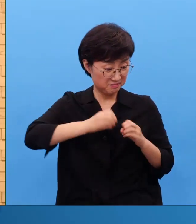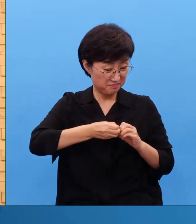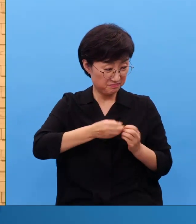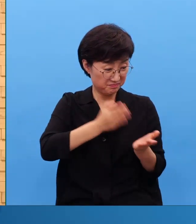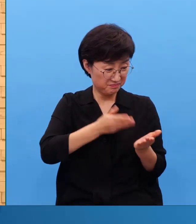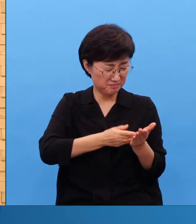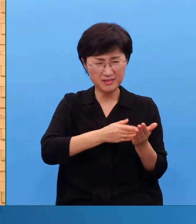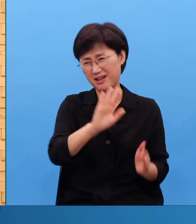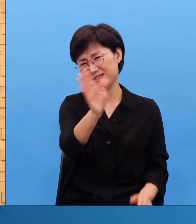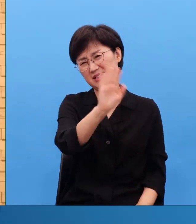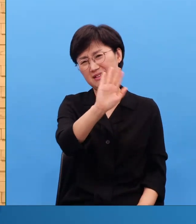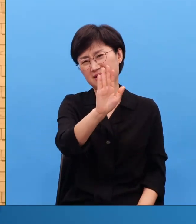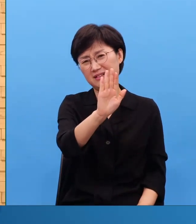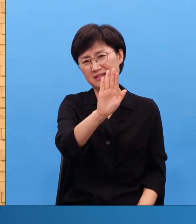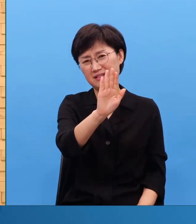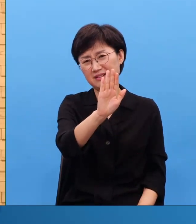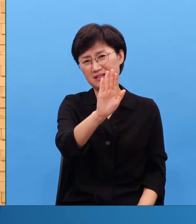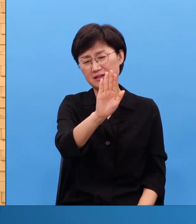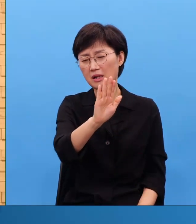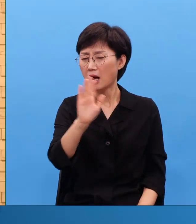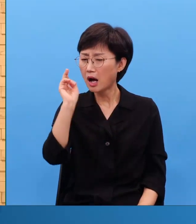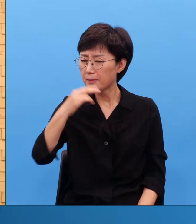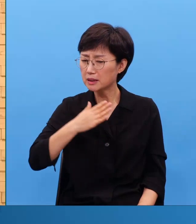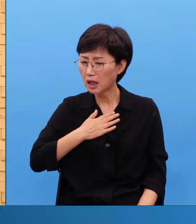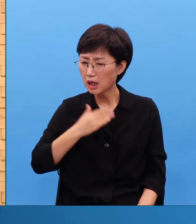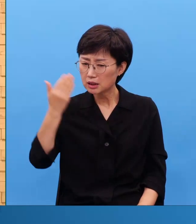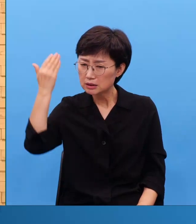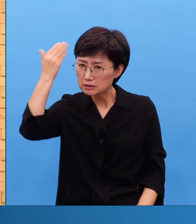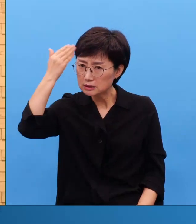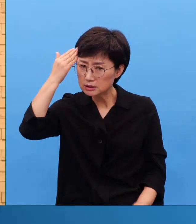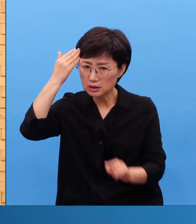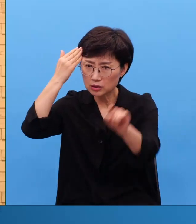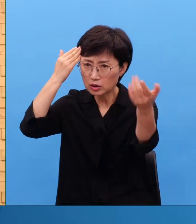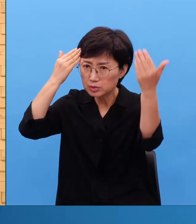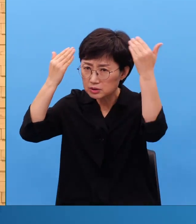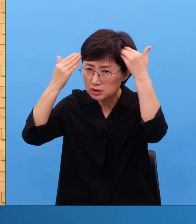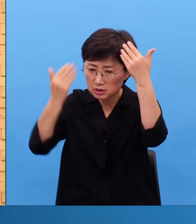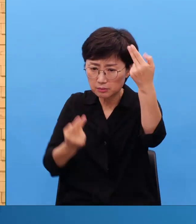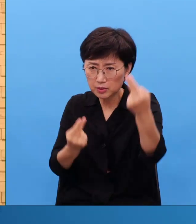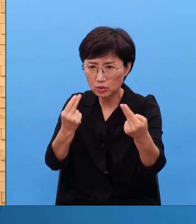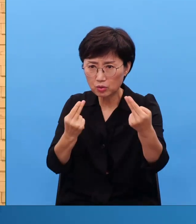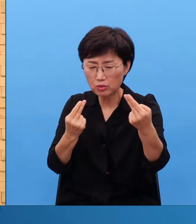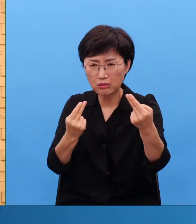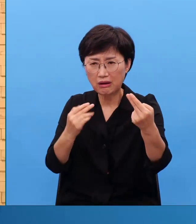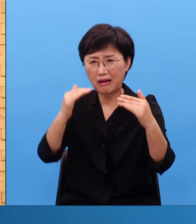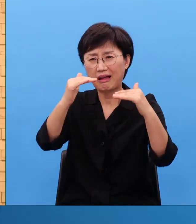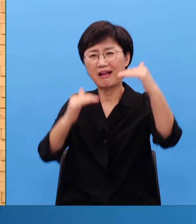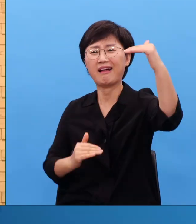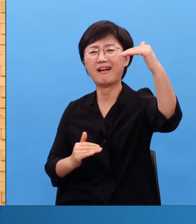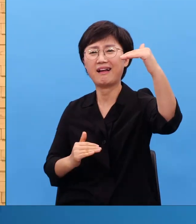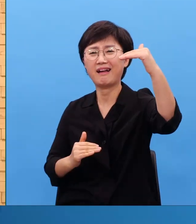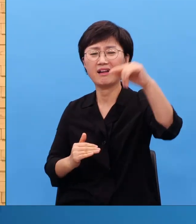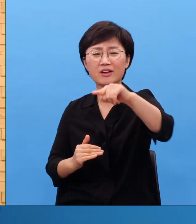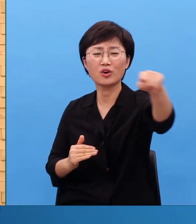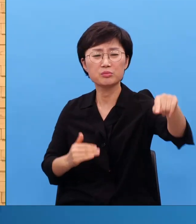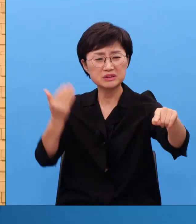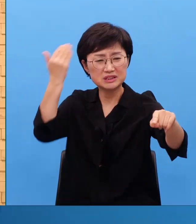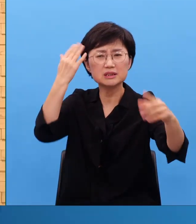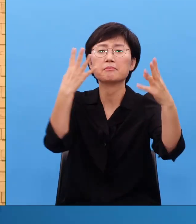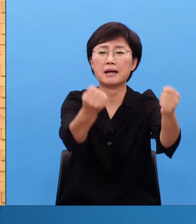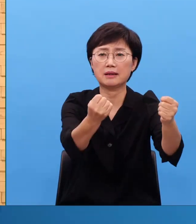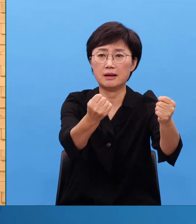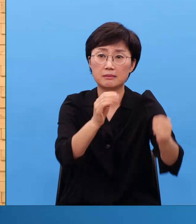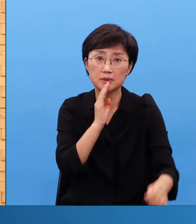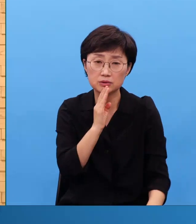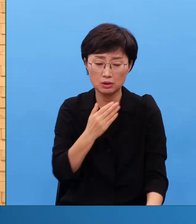면에서는 내가 여러분보다 아는 게 더 적을 수도 있는데 어떻게 내가 내 말을 할 수 있겠냐 말이에요. In some sense, I may know less than you, so